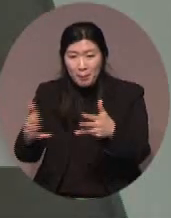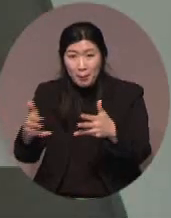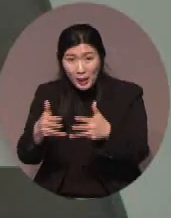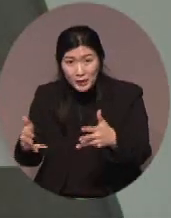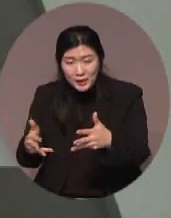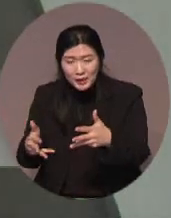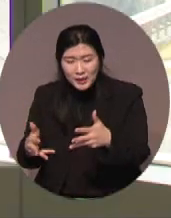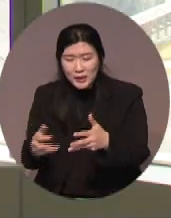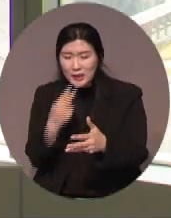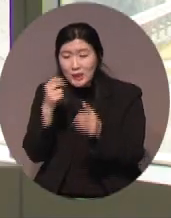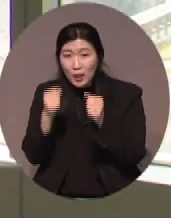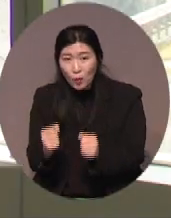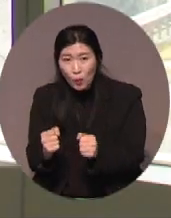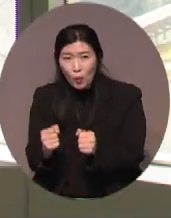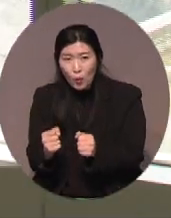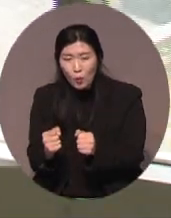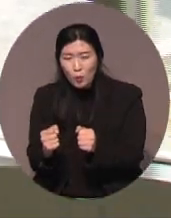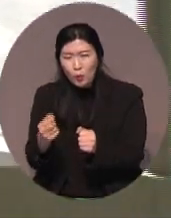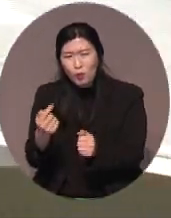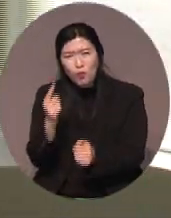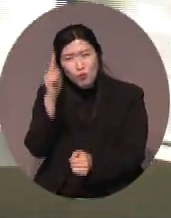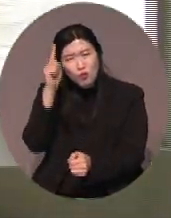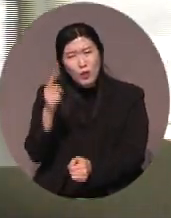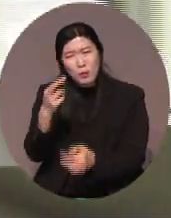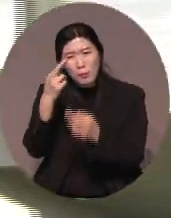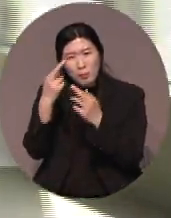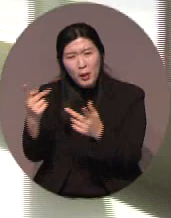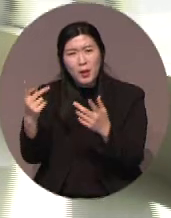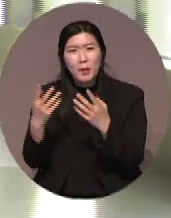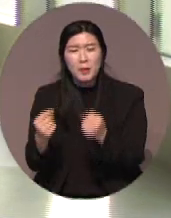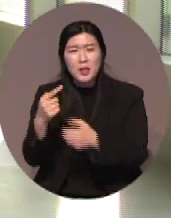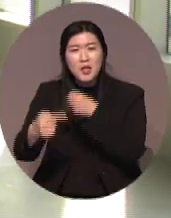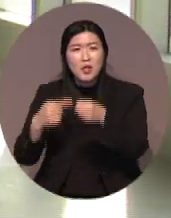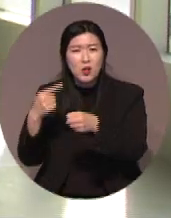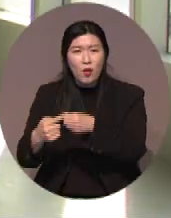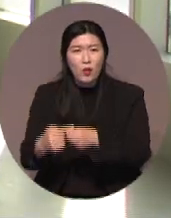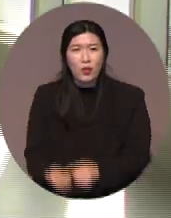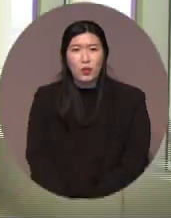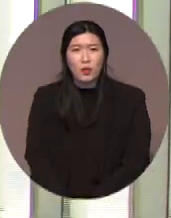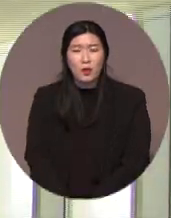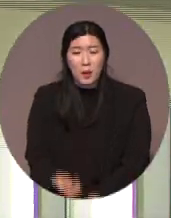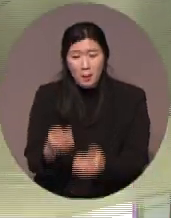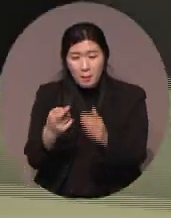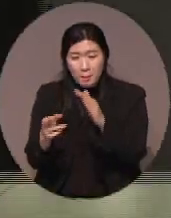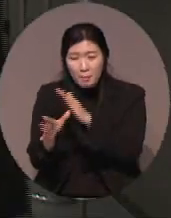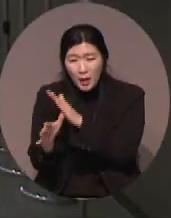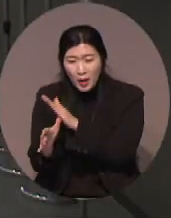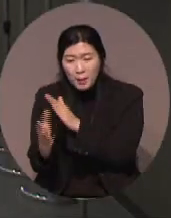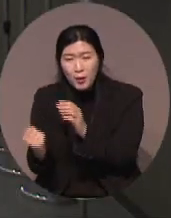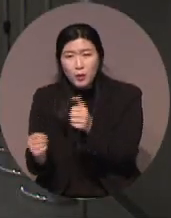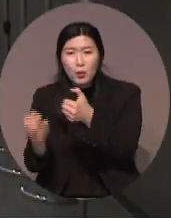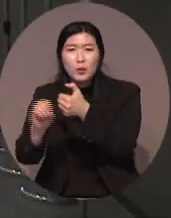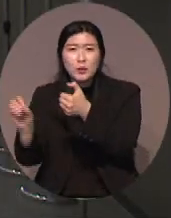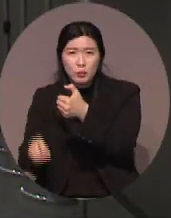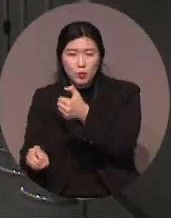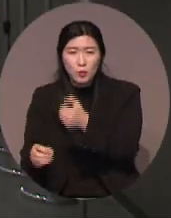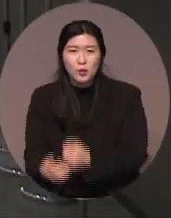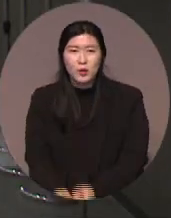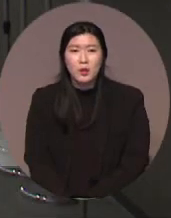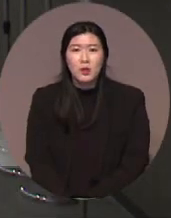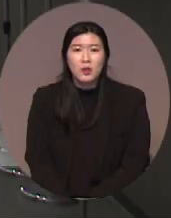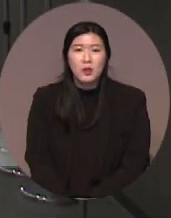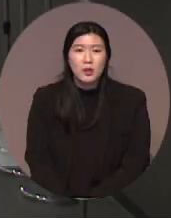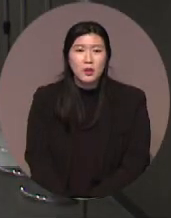가운데 4개층이 1년 넘게 피어 있습니다 공실률이 무려 50%입니다 역시 같은 건물에서